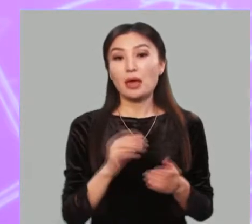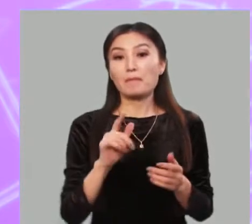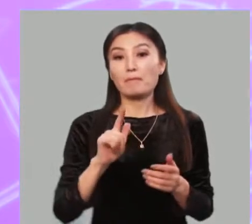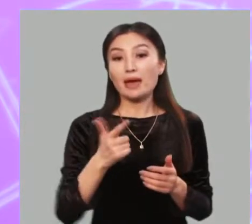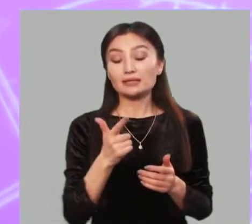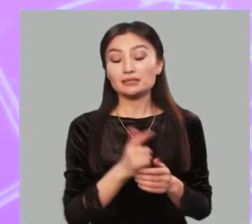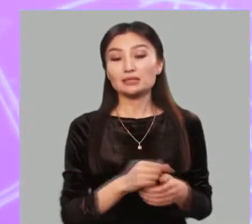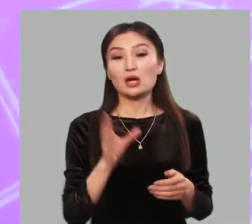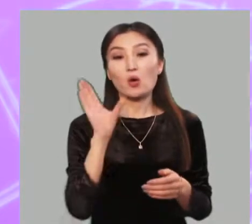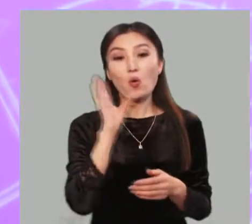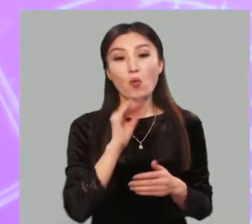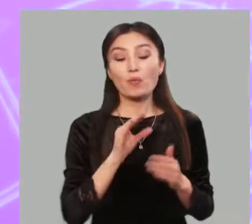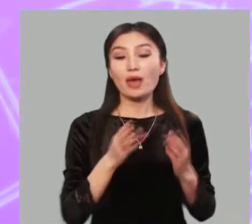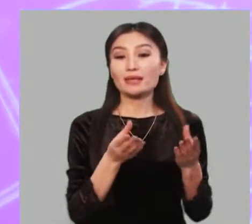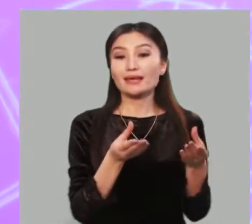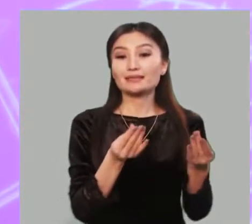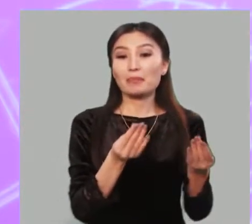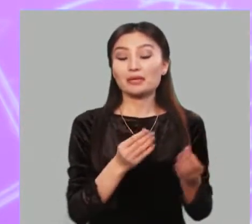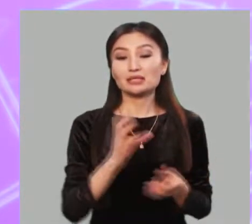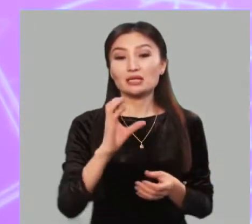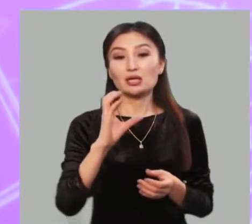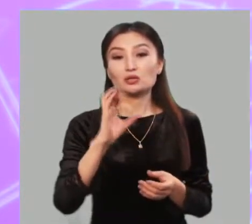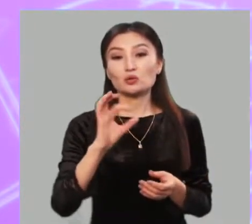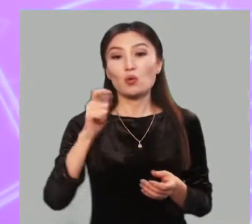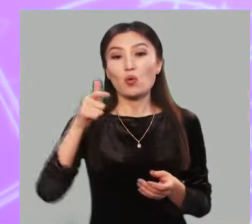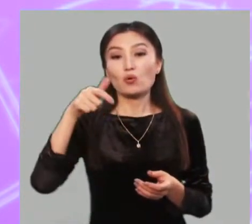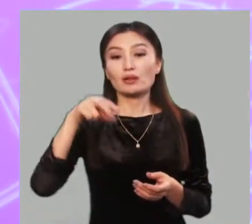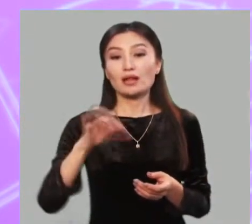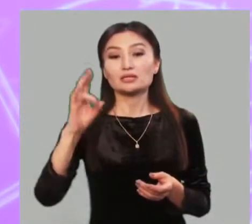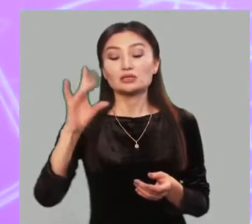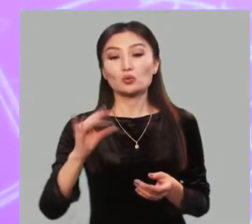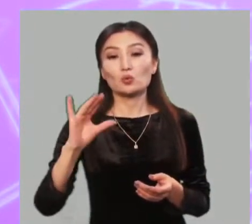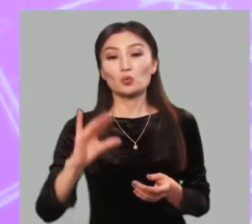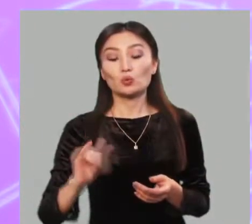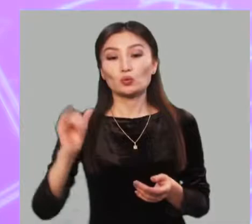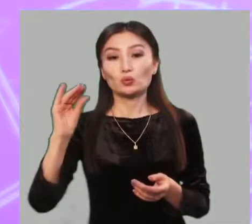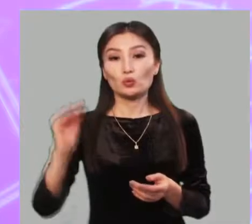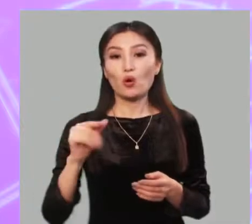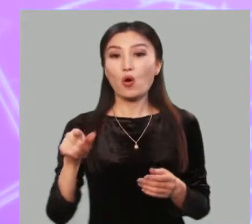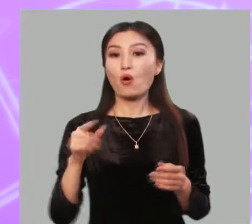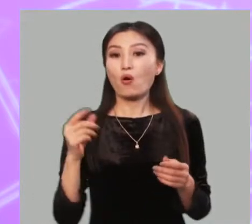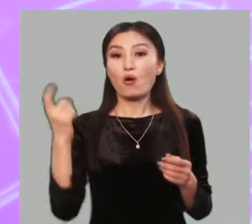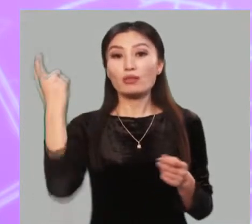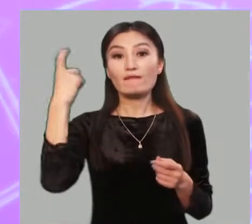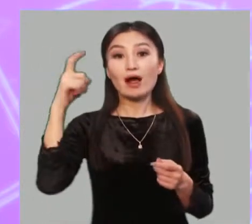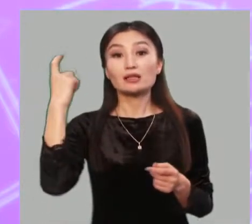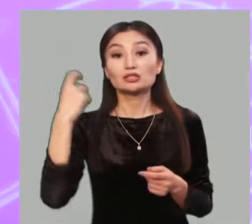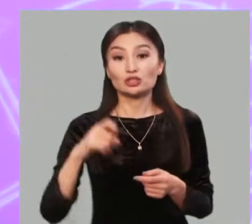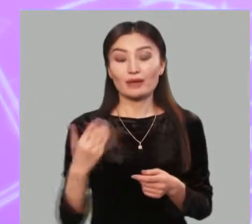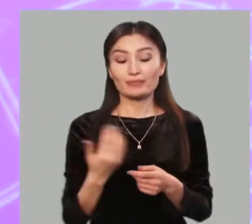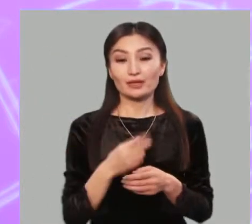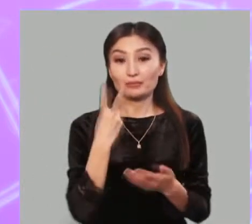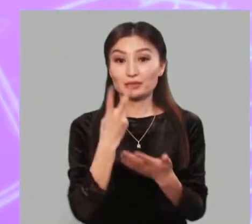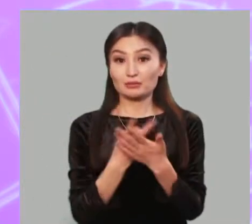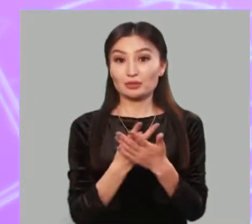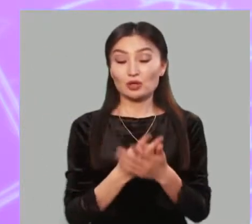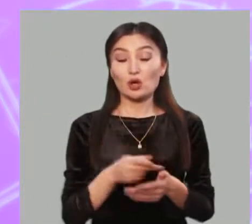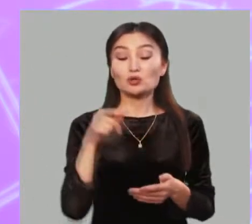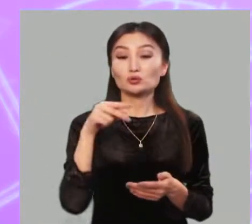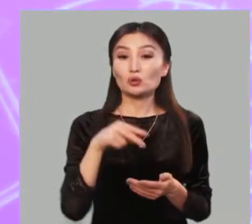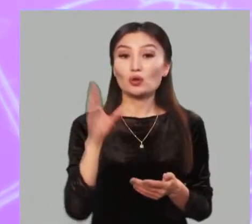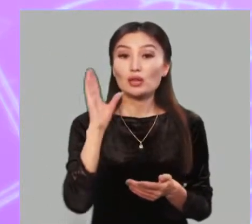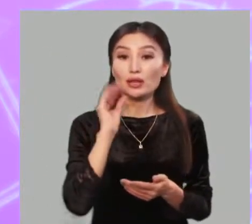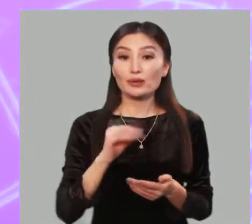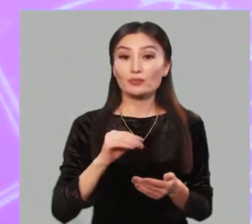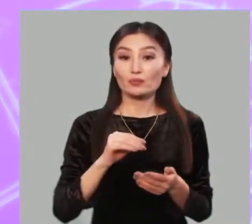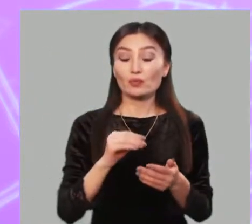Мягкий знак умеет смягчать согласную. Да он просто волшебник, посмотрите. Стоило ему